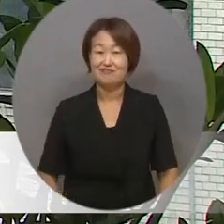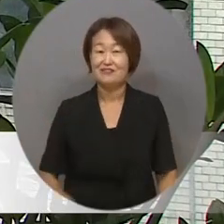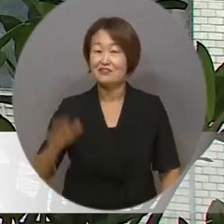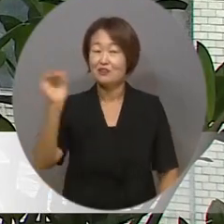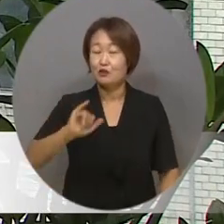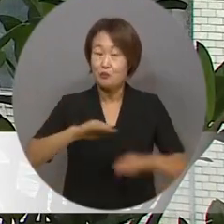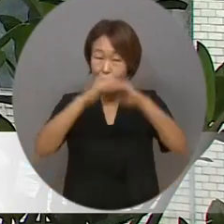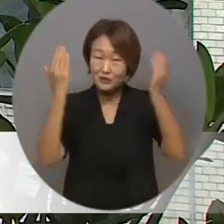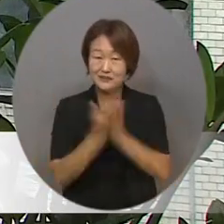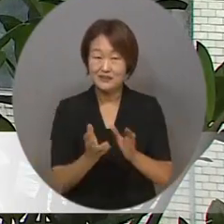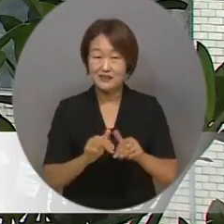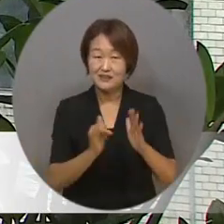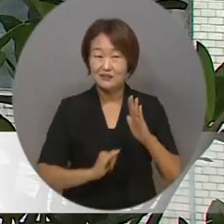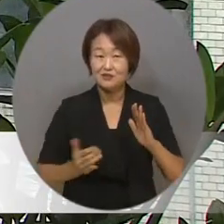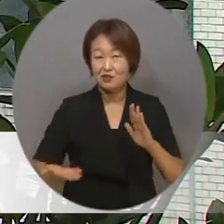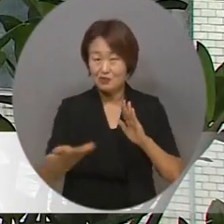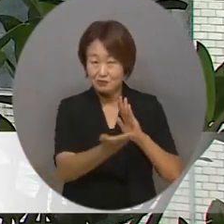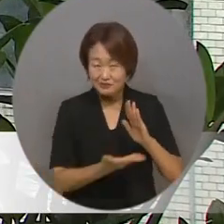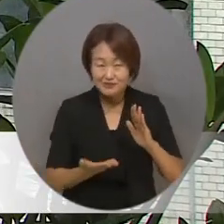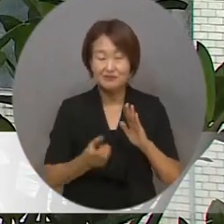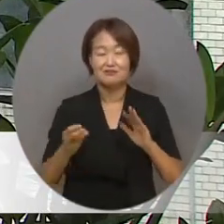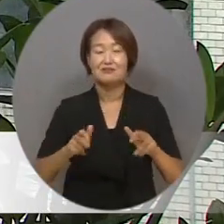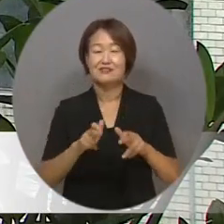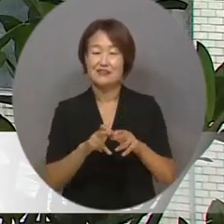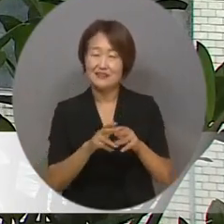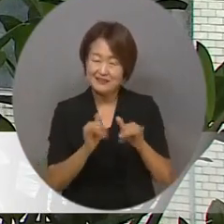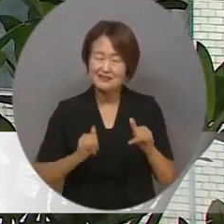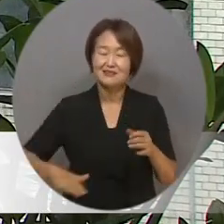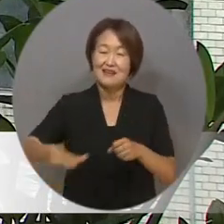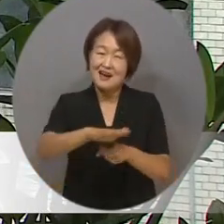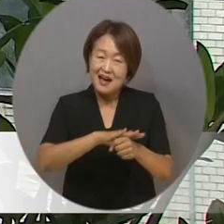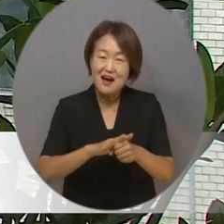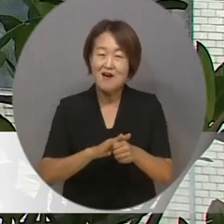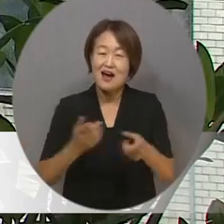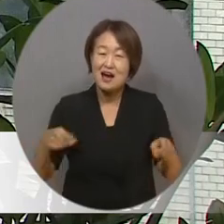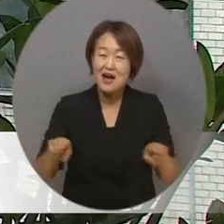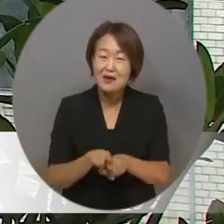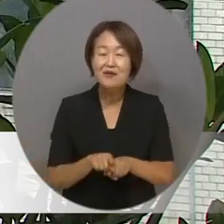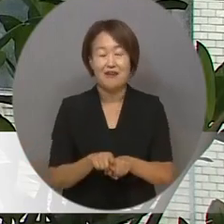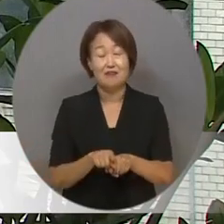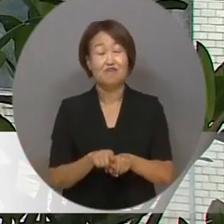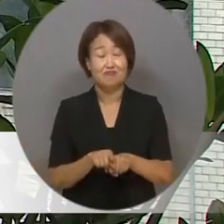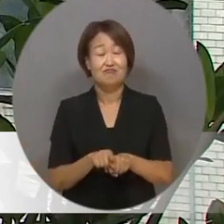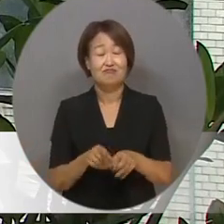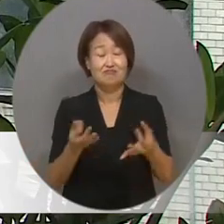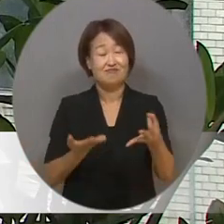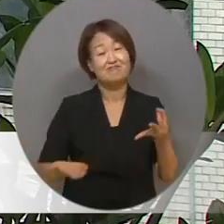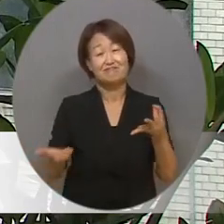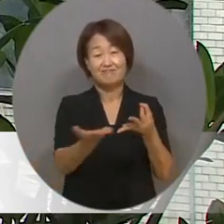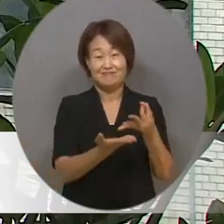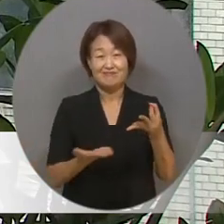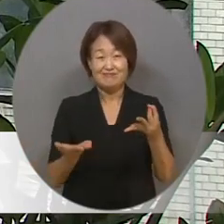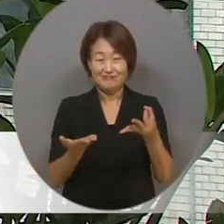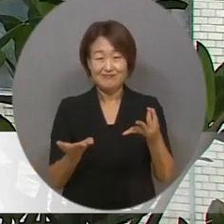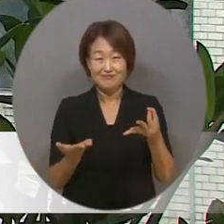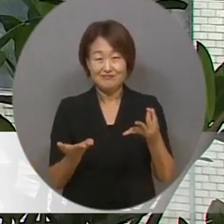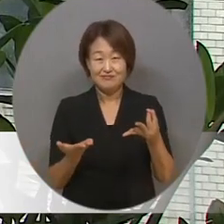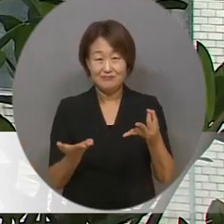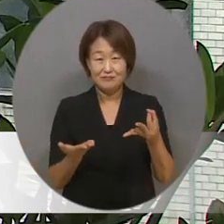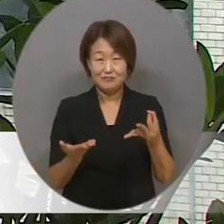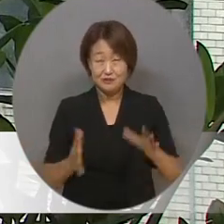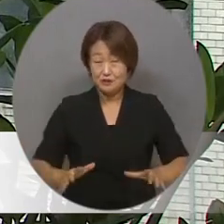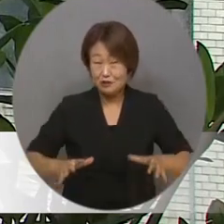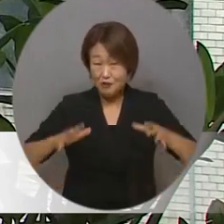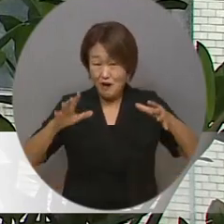전국 모든 장애인 가족 여러분, 그리고 장애인을 사랑하고 함께하시는 시청자 여러분,